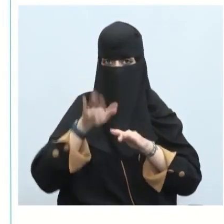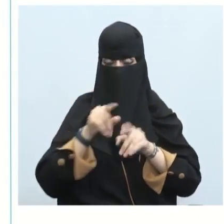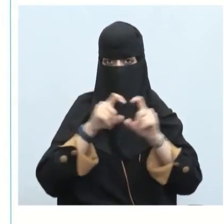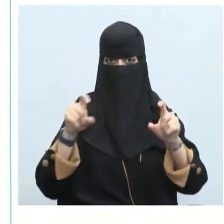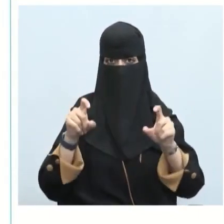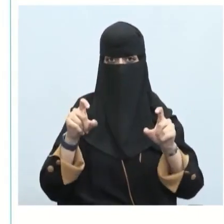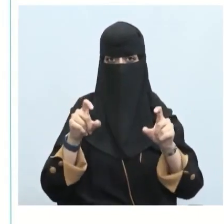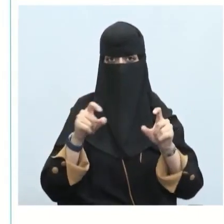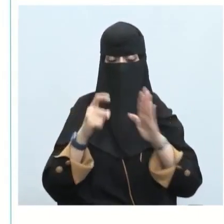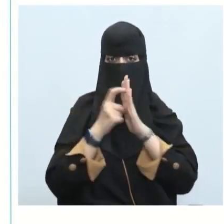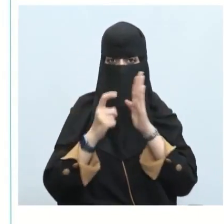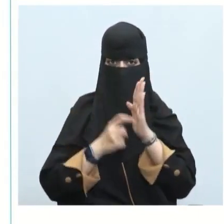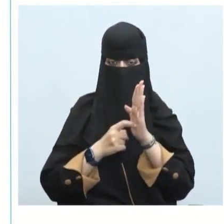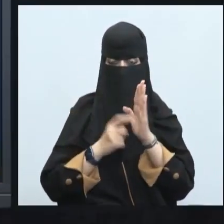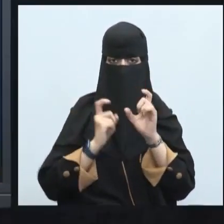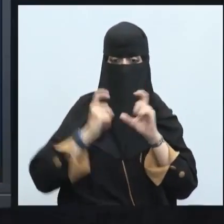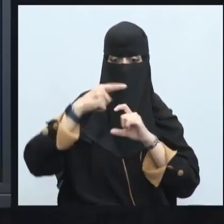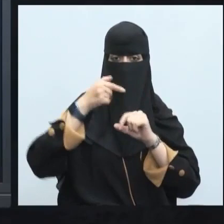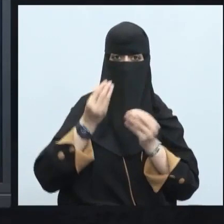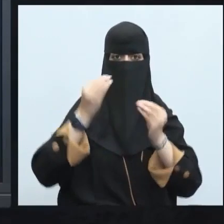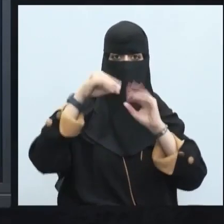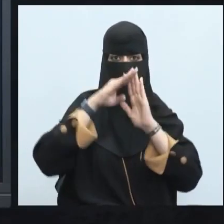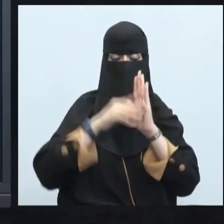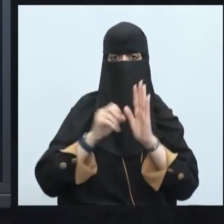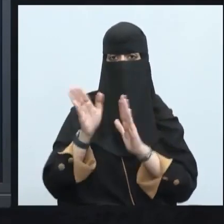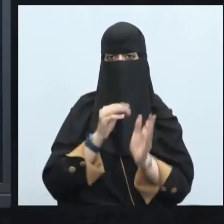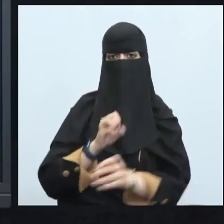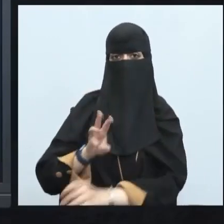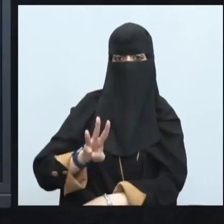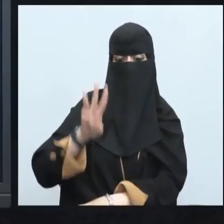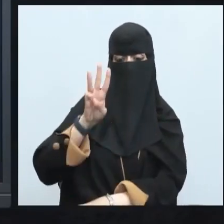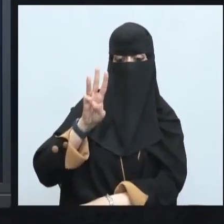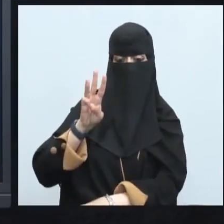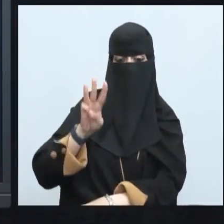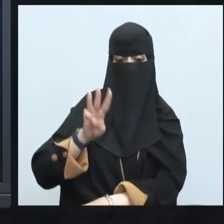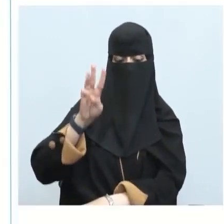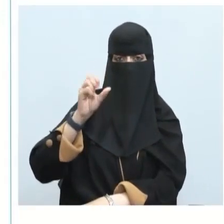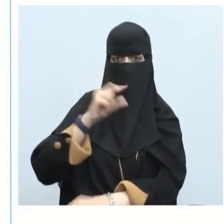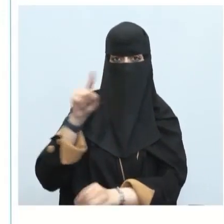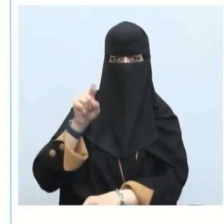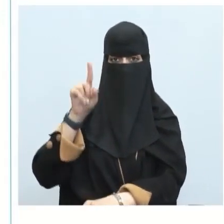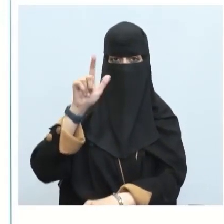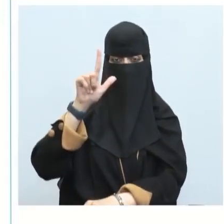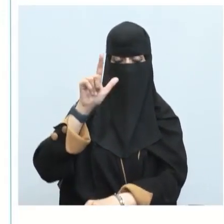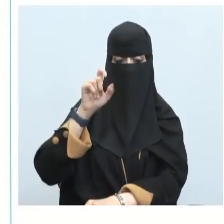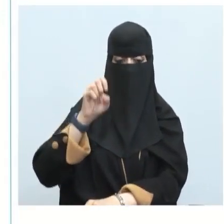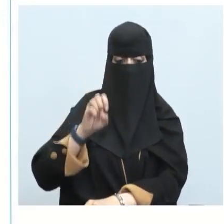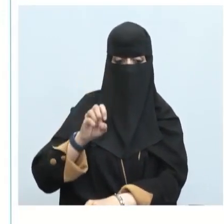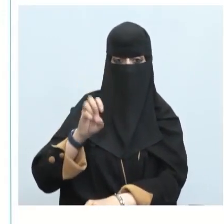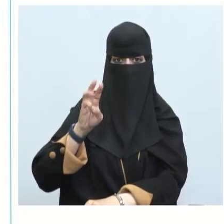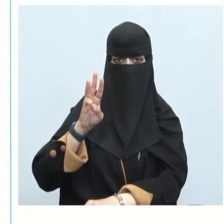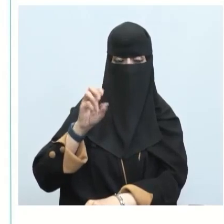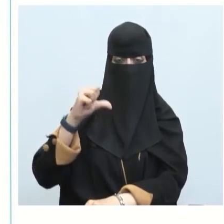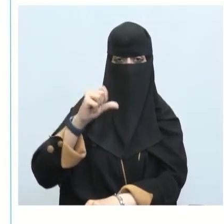ل نظام اداره المحتوى هو الوورد بريس الوورد بريس وهو احد انظمه